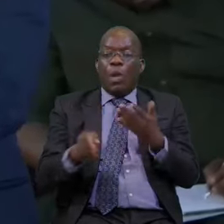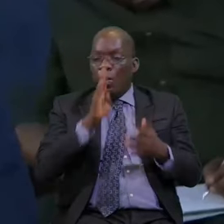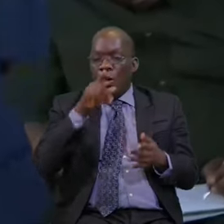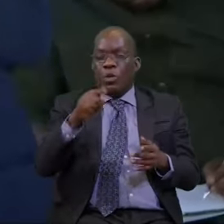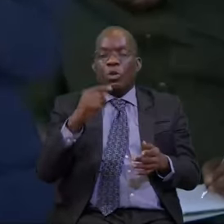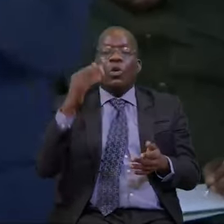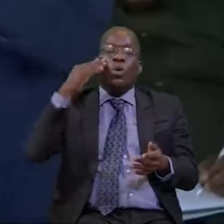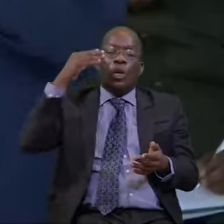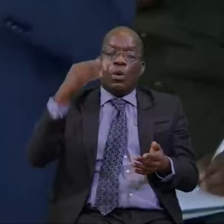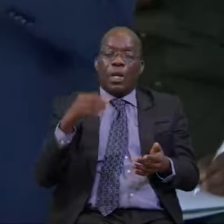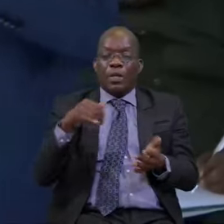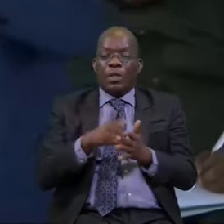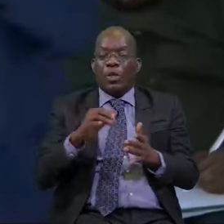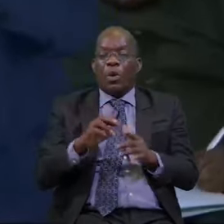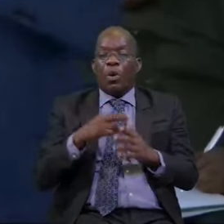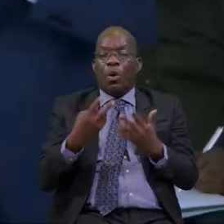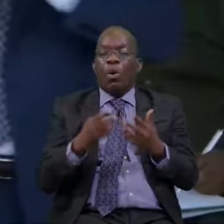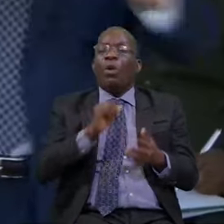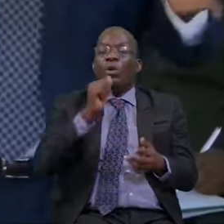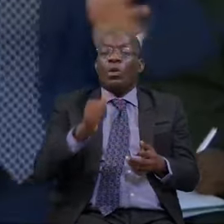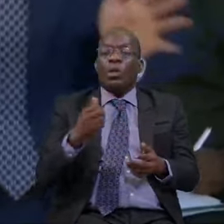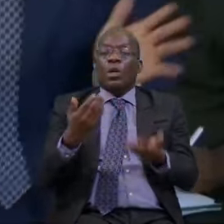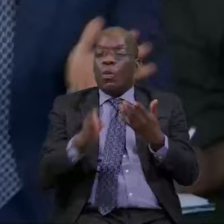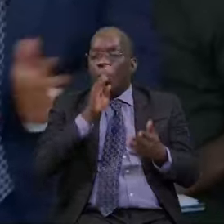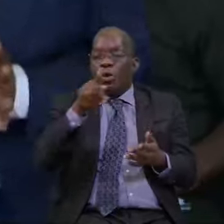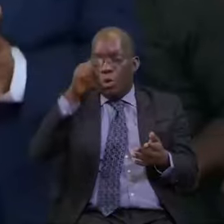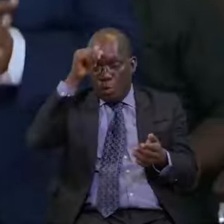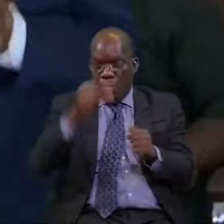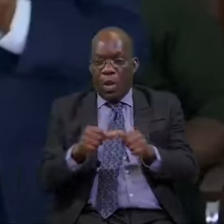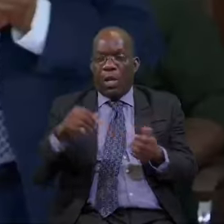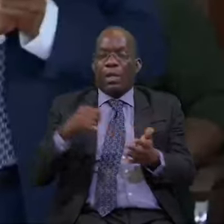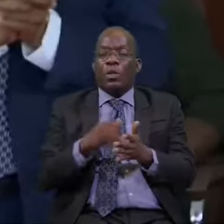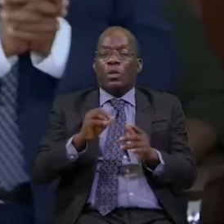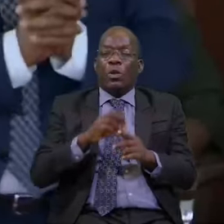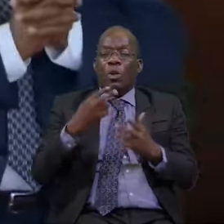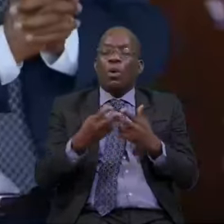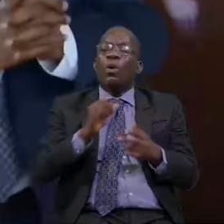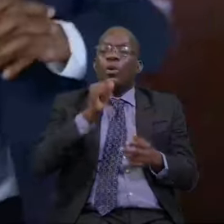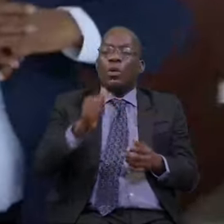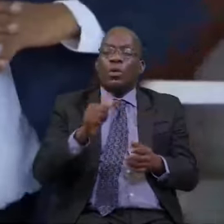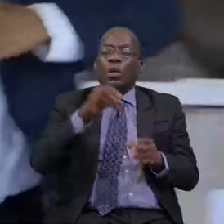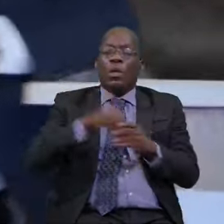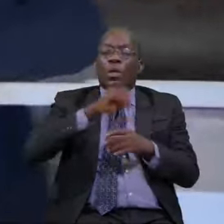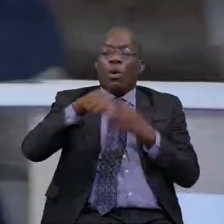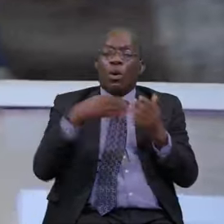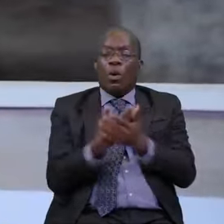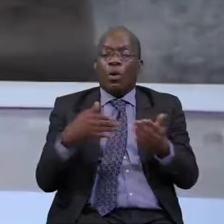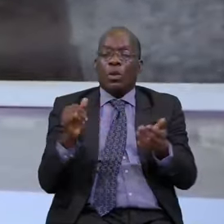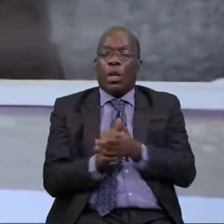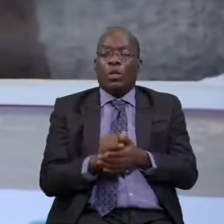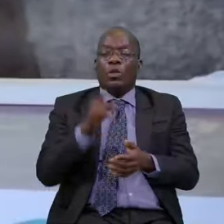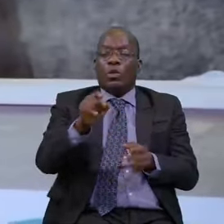l'approuviez d'office ou pas, que vous le reconnaissiez ou pas, que vous en souveniez ou pas, dans tout ce que vous faites